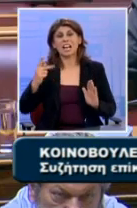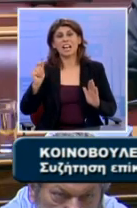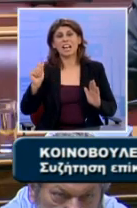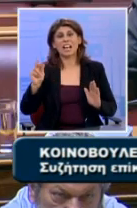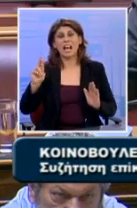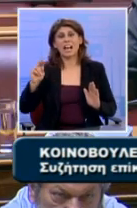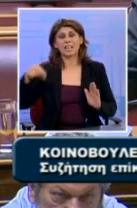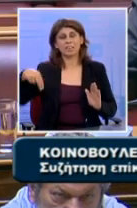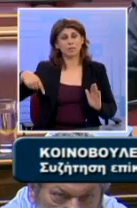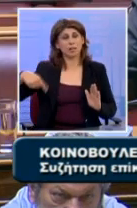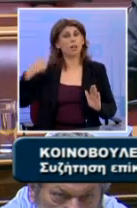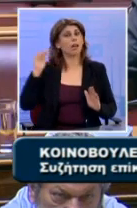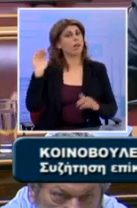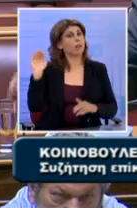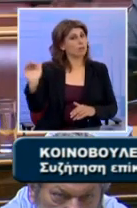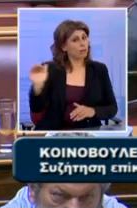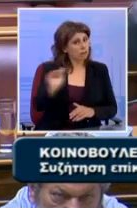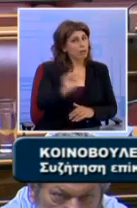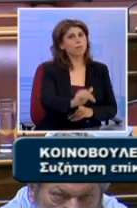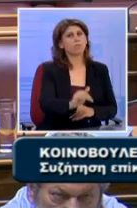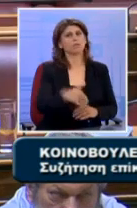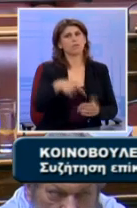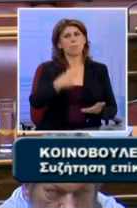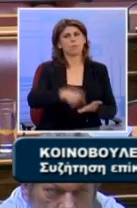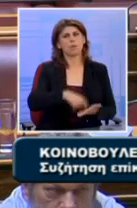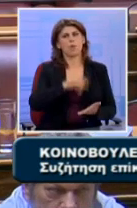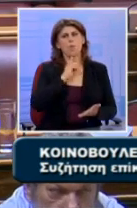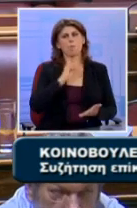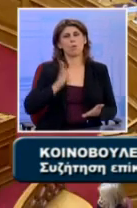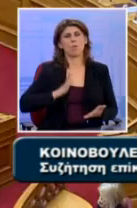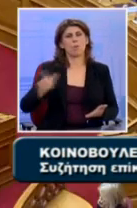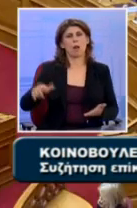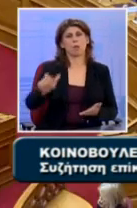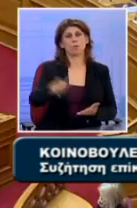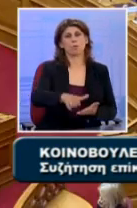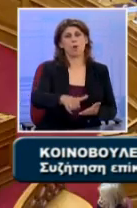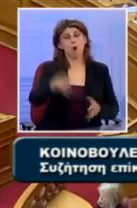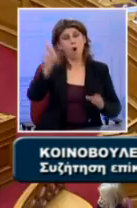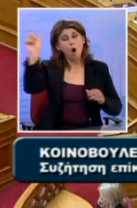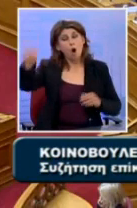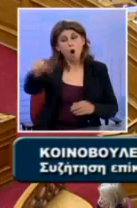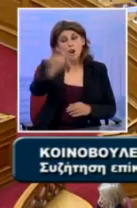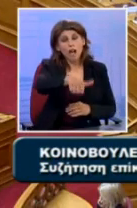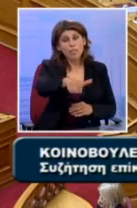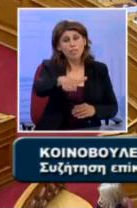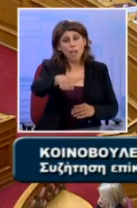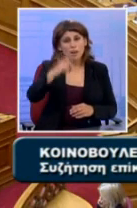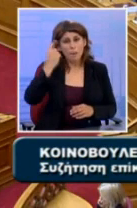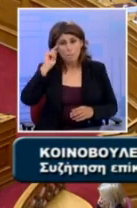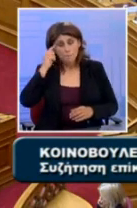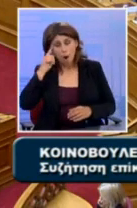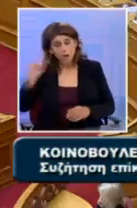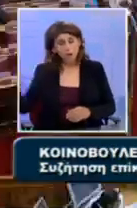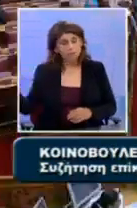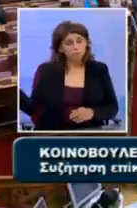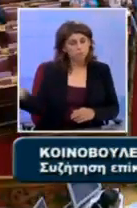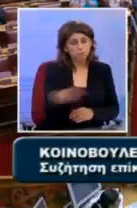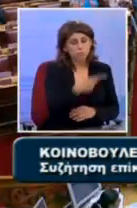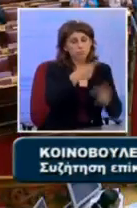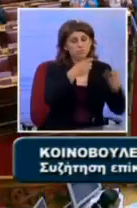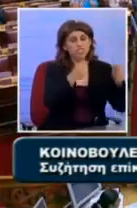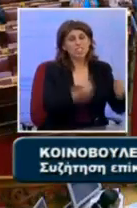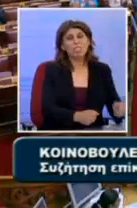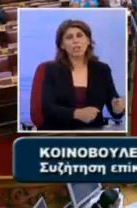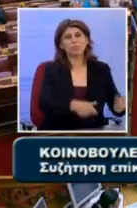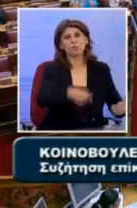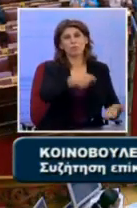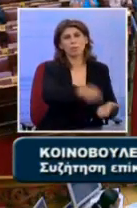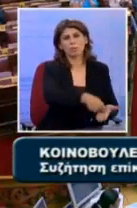να πληρώσουν όπως κάθε πολίτη σε αυτόν τον τόπο. Κάθε κατεργάρι στον πάγκο του, όπως και αν λέγεται.